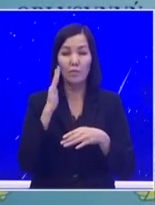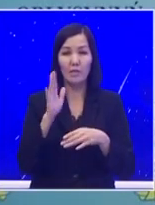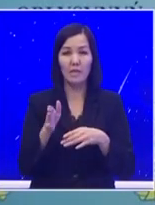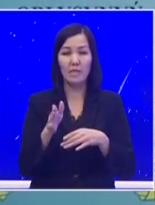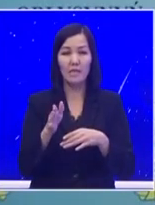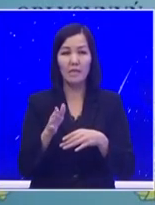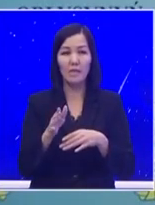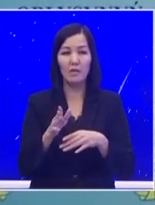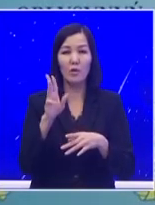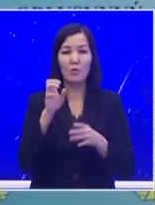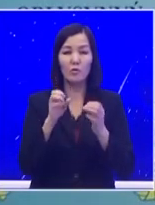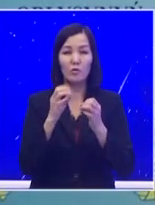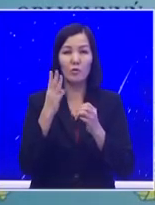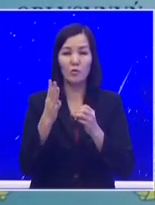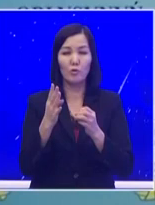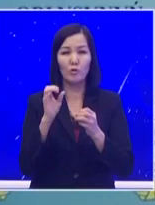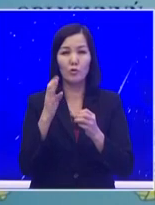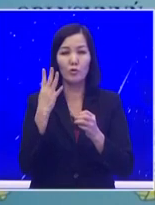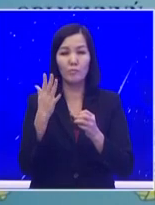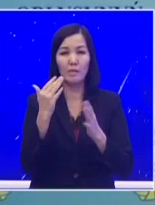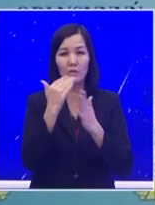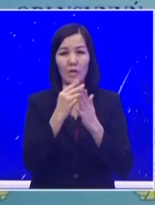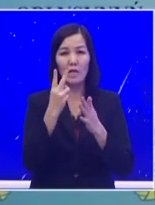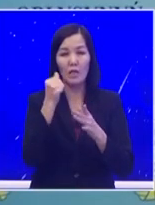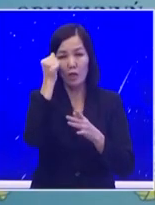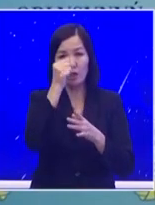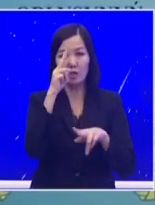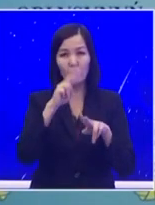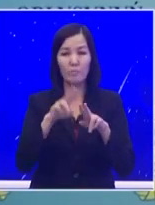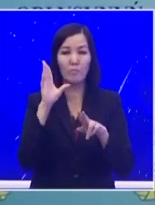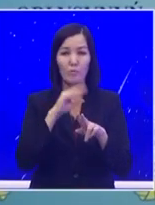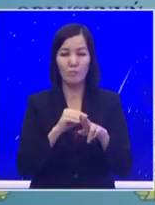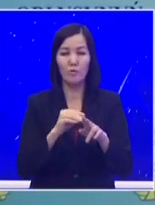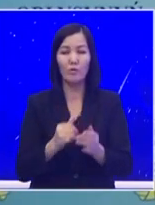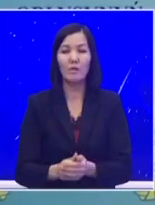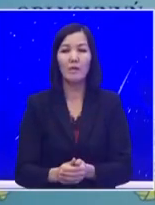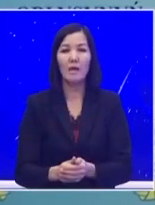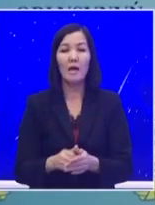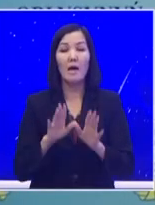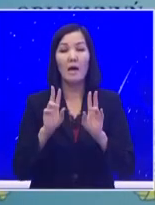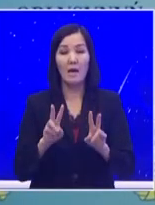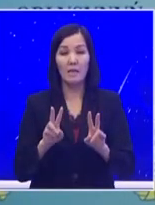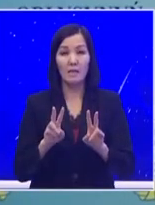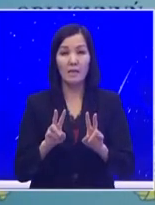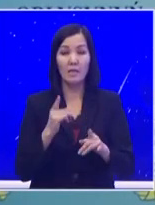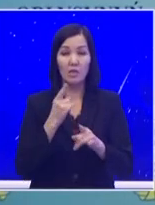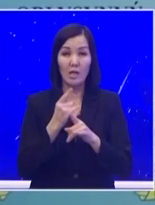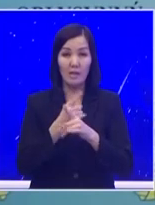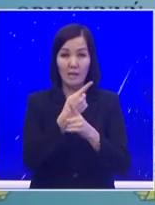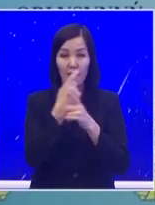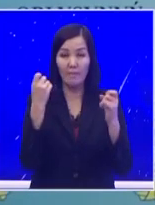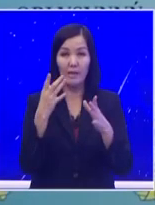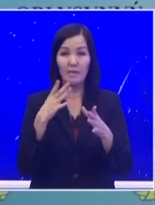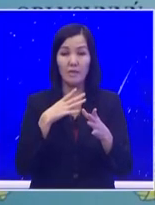тартылады. 304-305 бабы бойынша 2 жылға бас бостандығынан айырылу қарастырылған. Ал азаматтардың жалған ақпарат таратқан